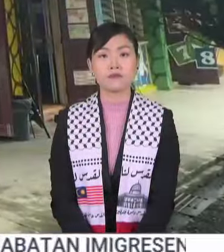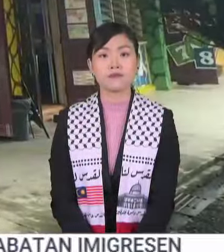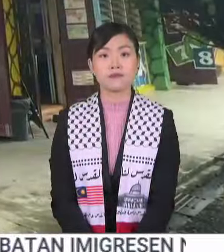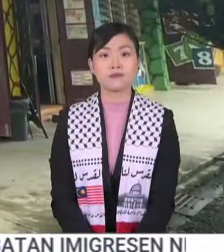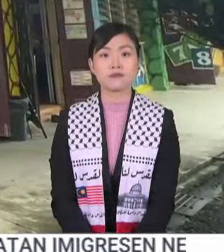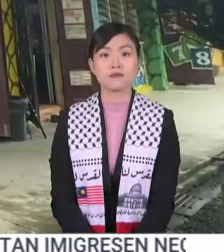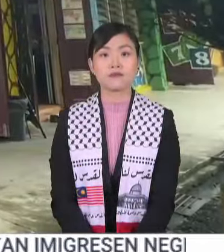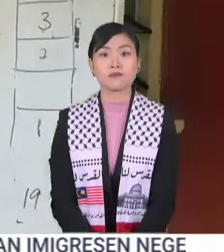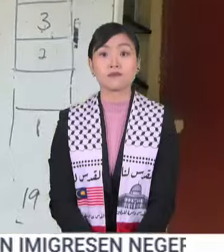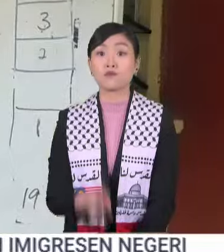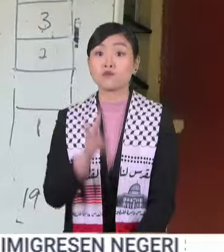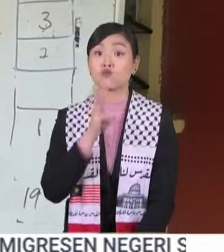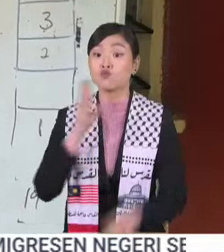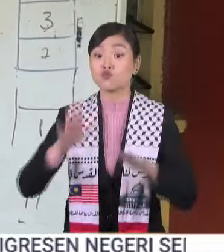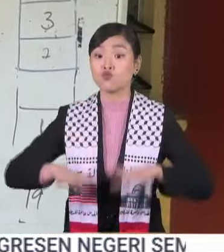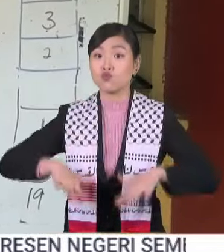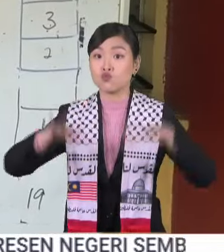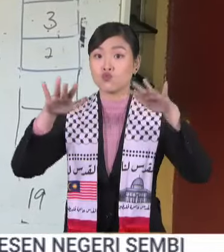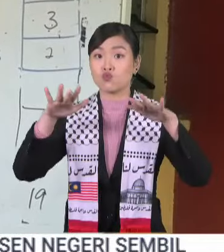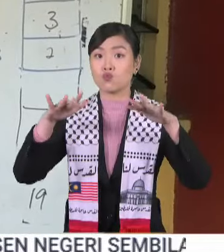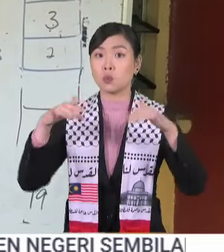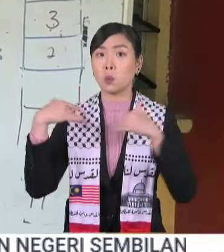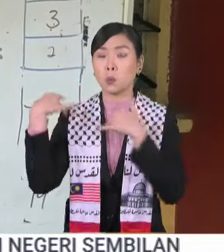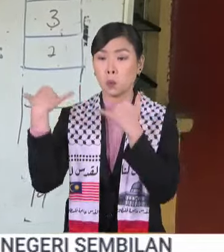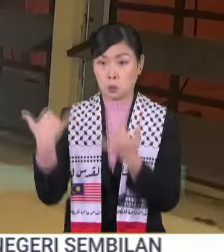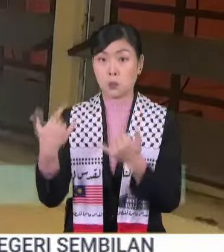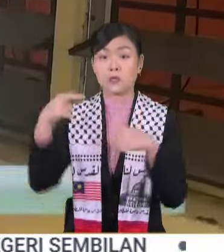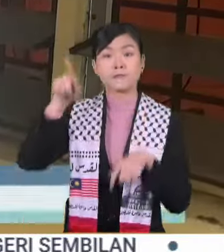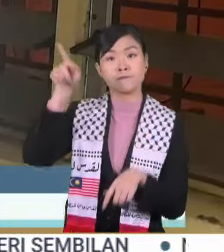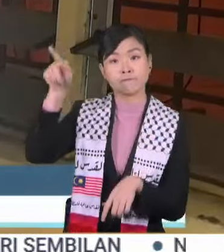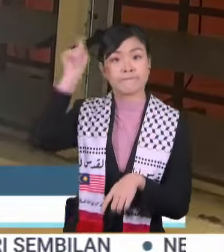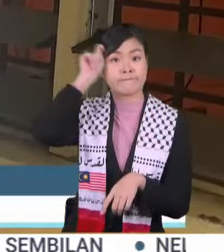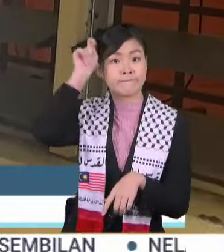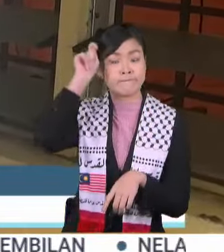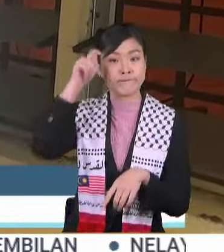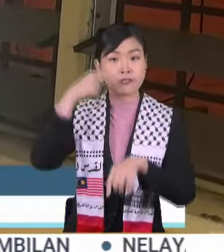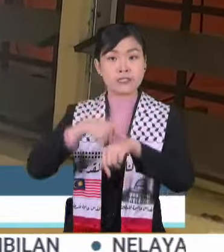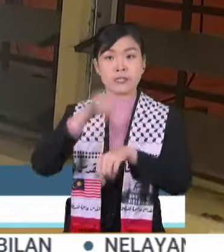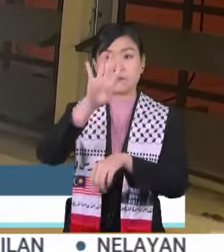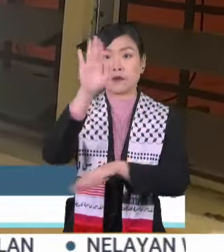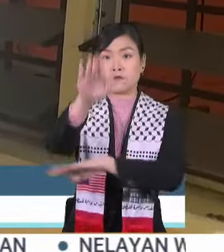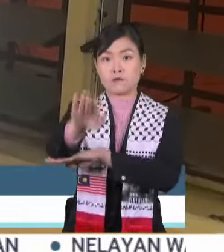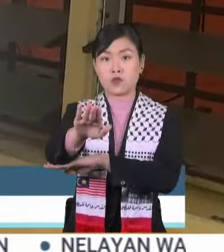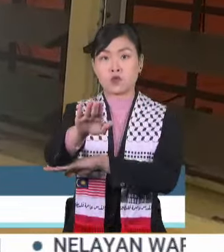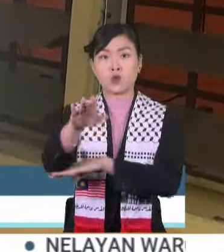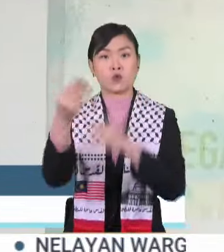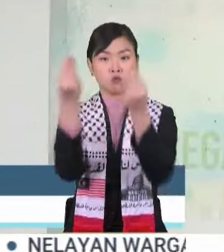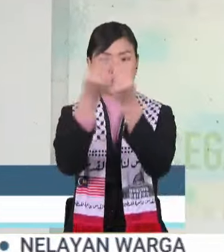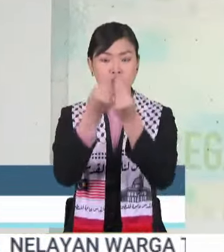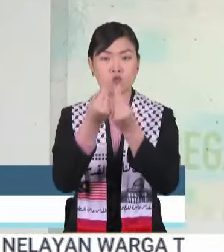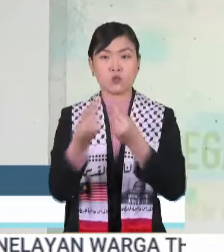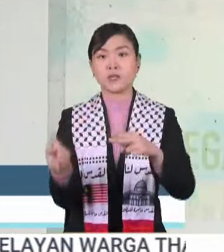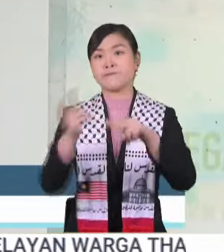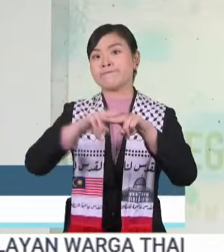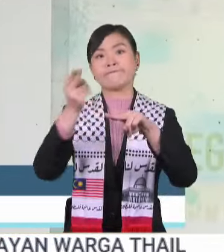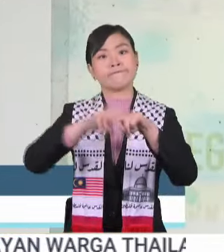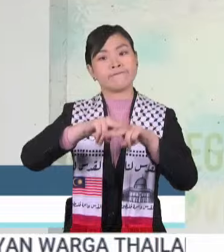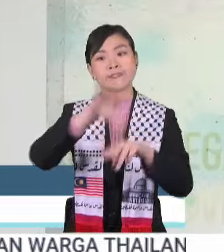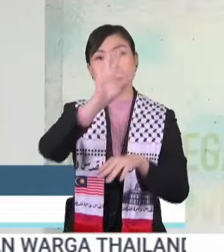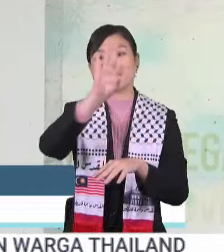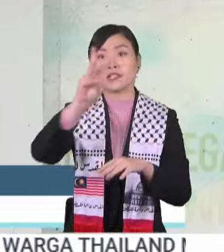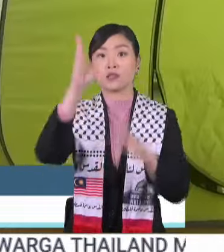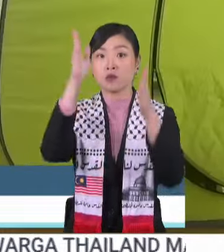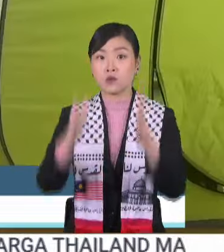year perkembangan banjir di Terengganu setakat 4 petang jumlah penduduk terjas banjir meningkat kepada 96 orang